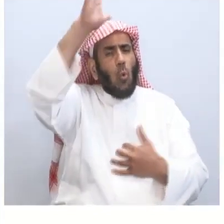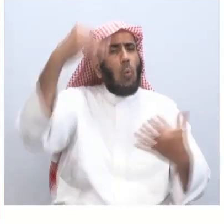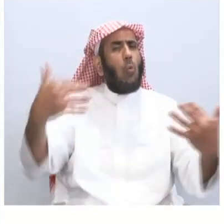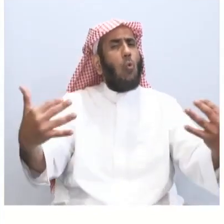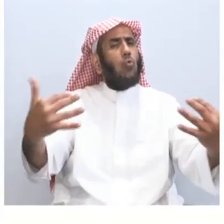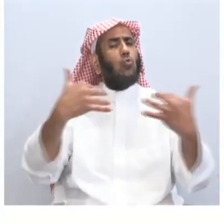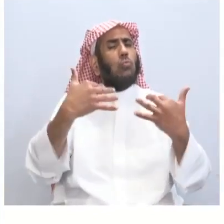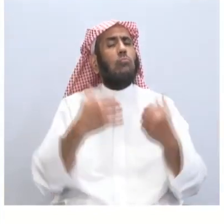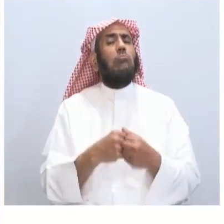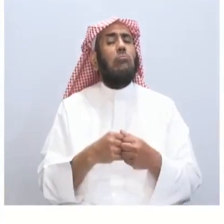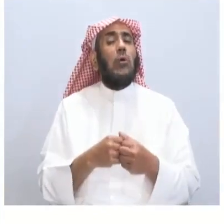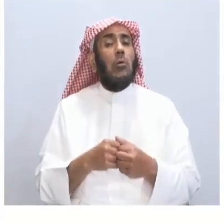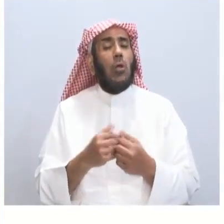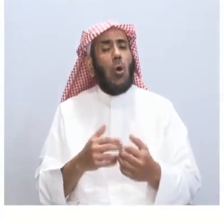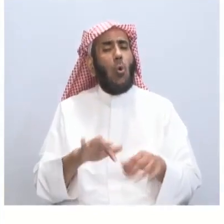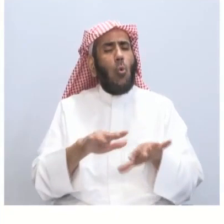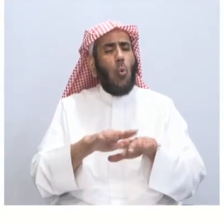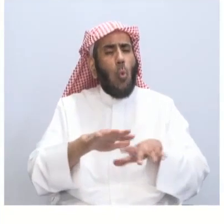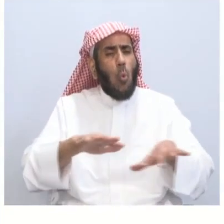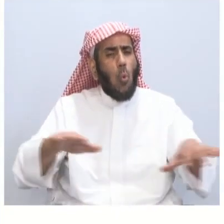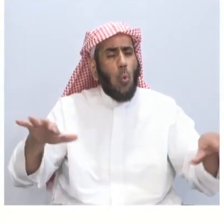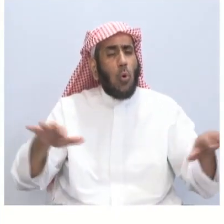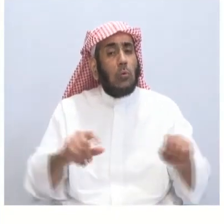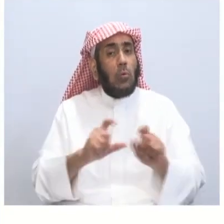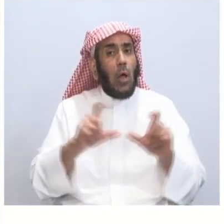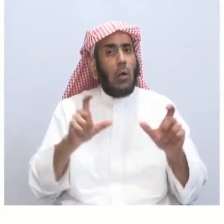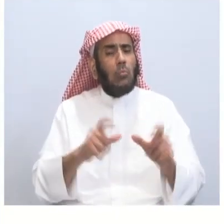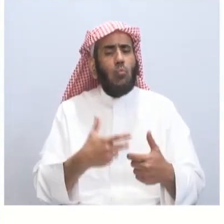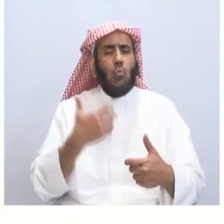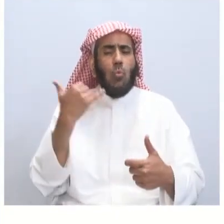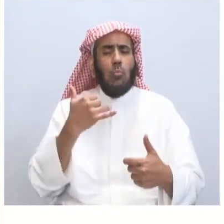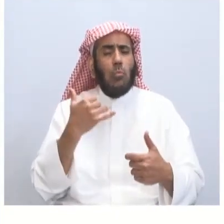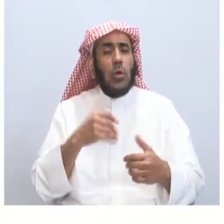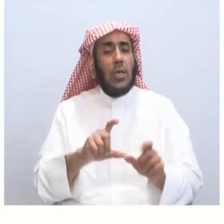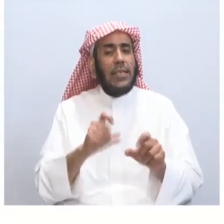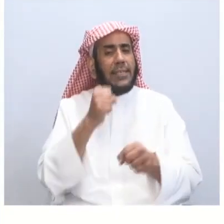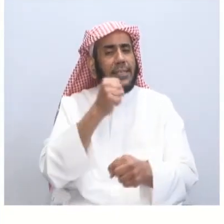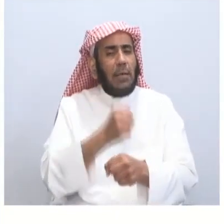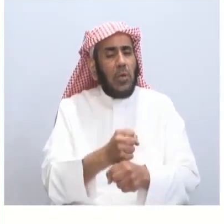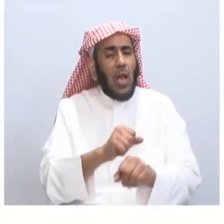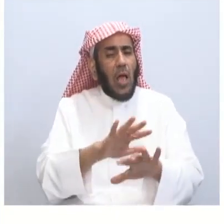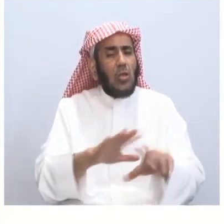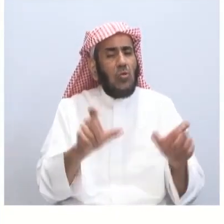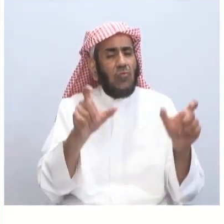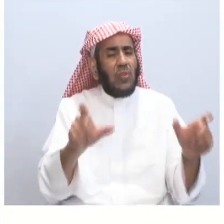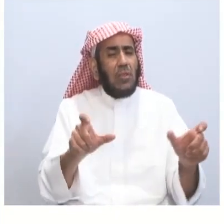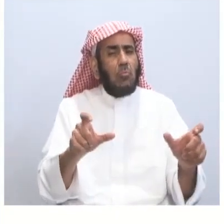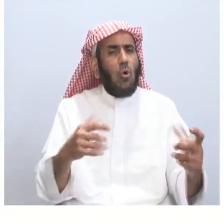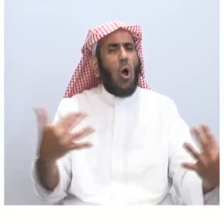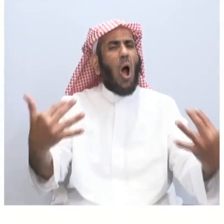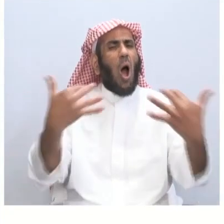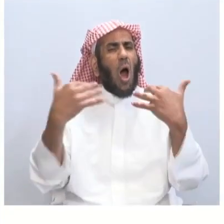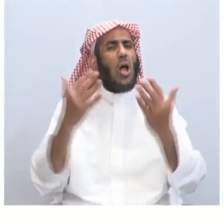الروم اصبحت لها سواحل طويله فظهرت الحاجه لتامين هذه السواحل من غارات